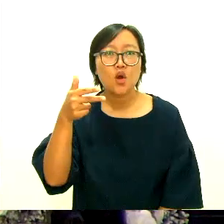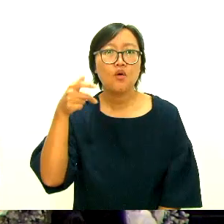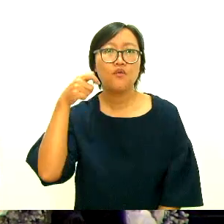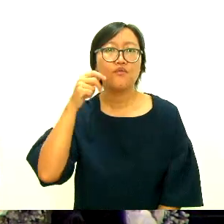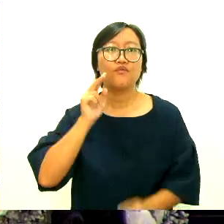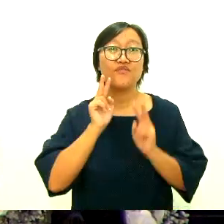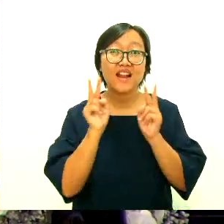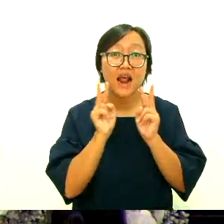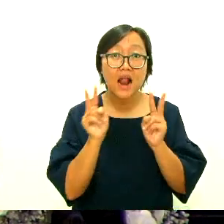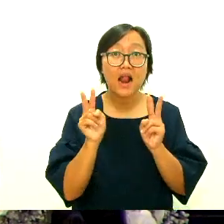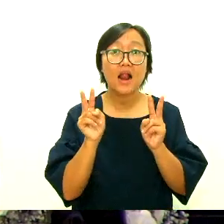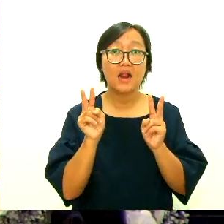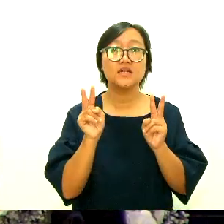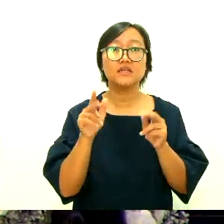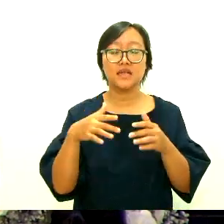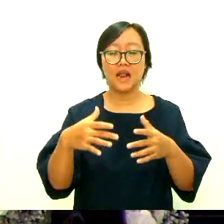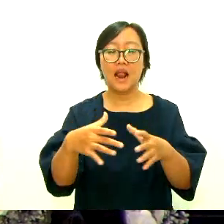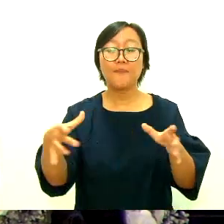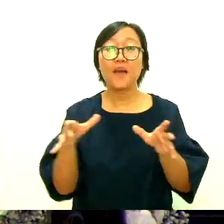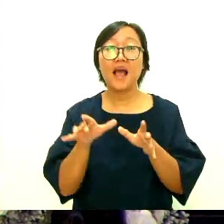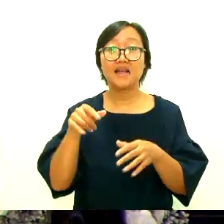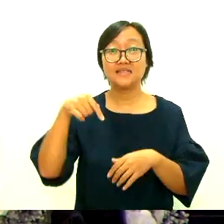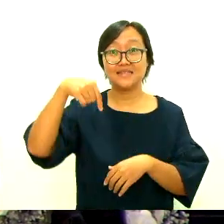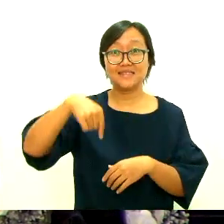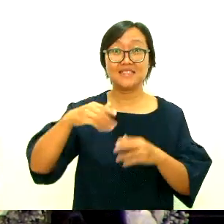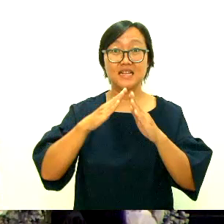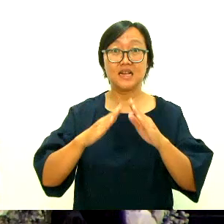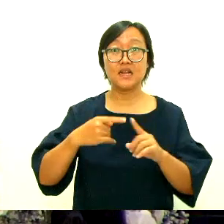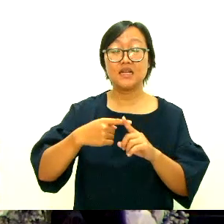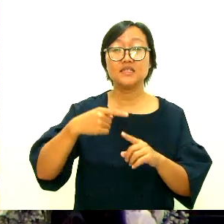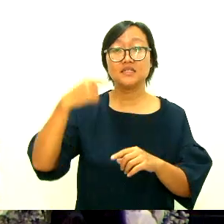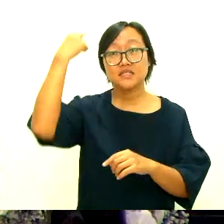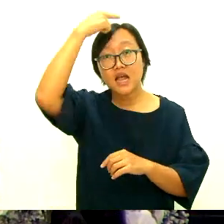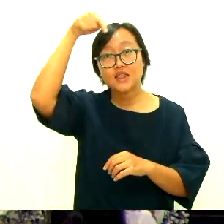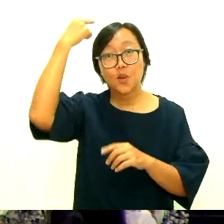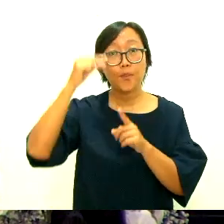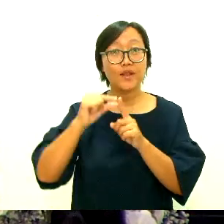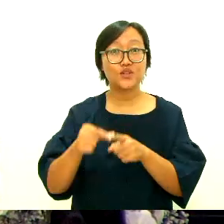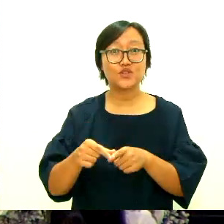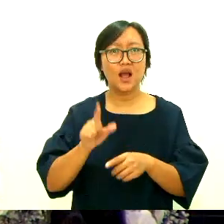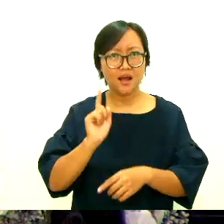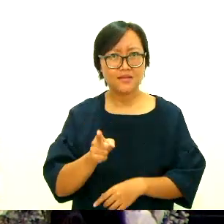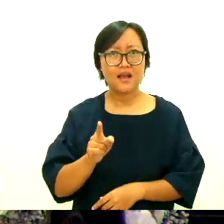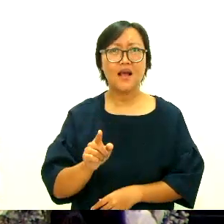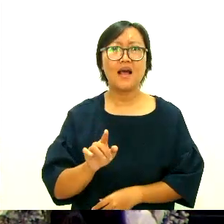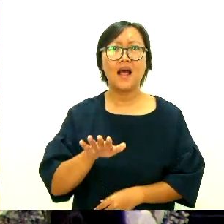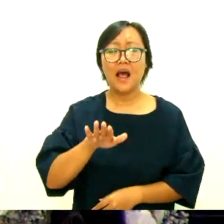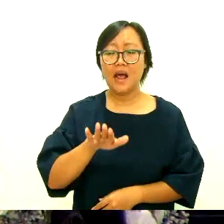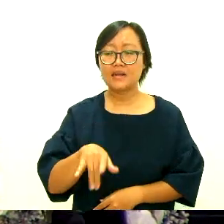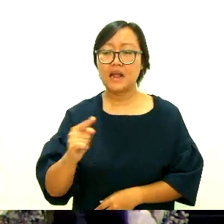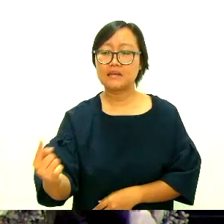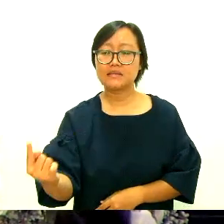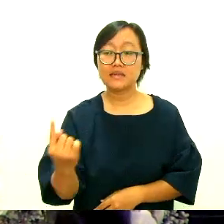lapangan Santo Petrus ada seorang anak kecil juga datang kepada paus yang duduk malah